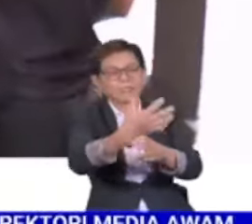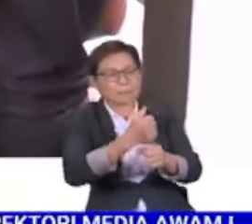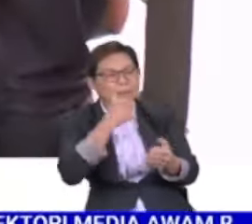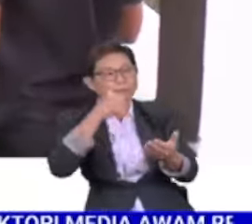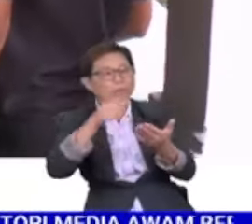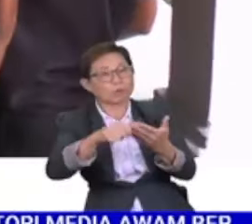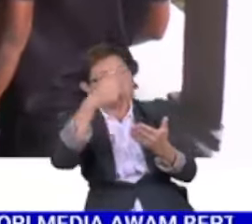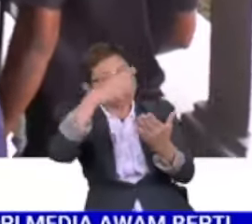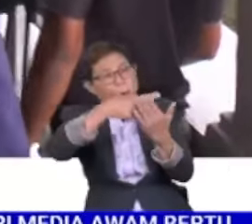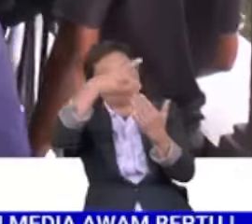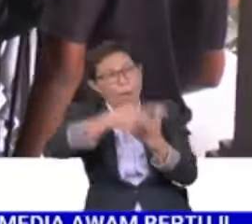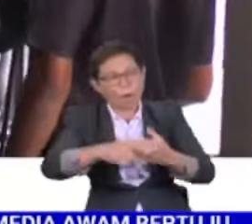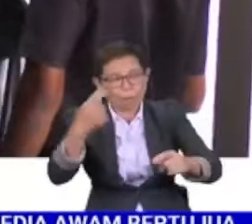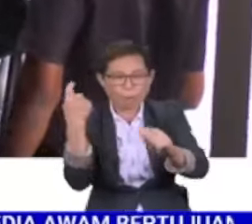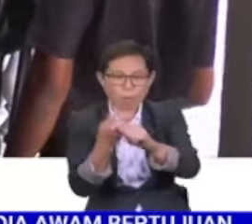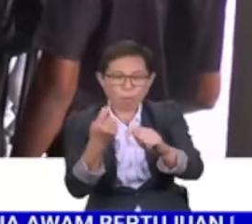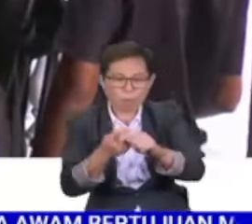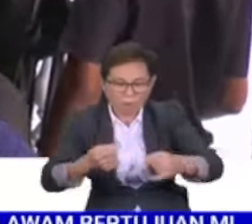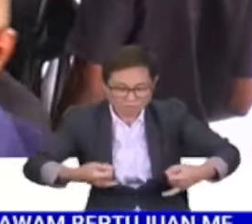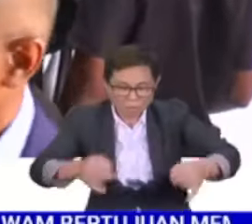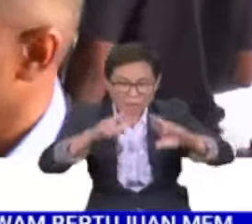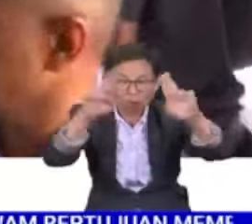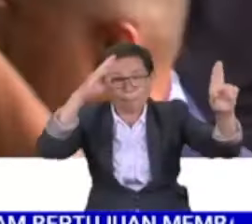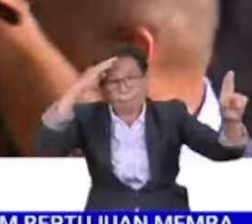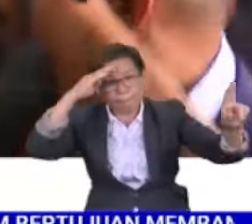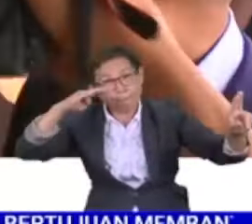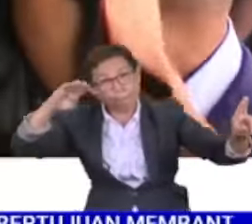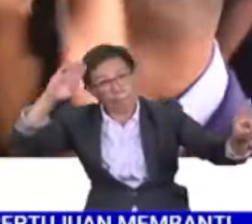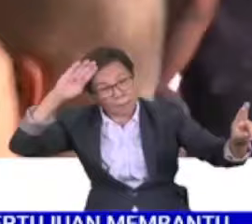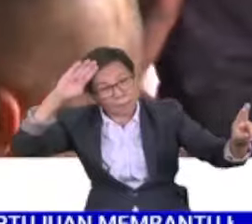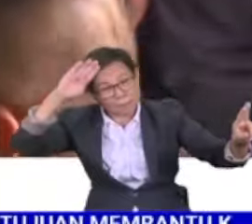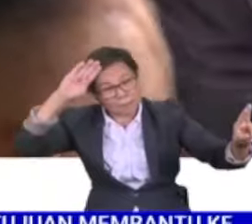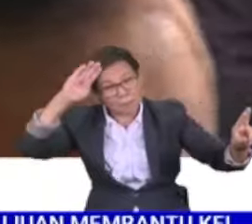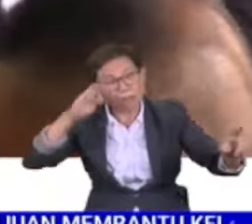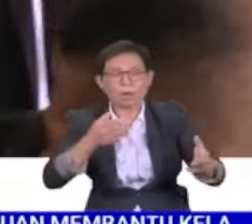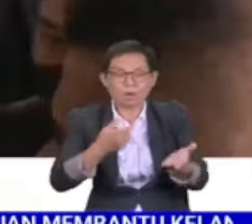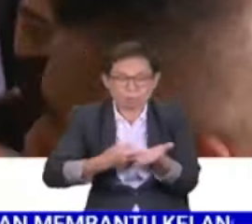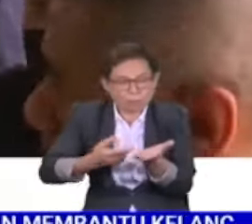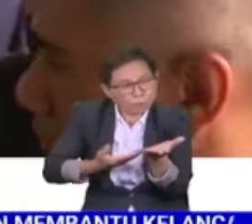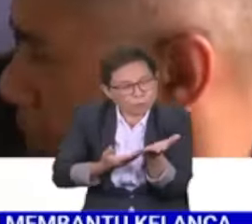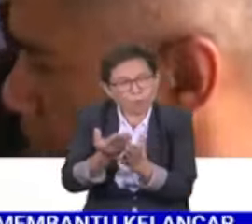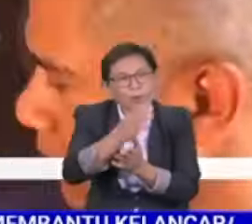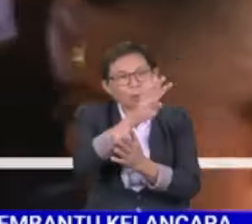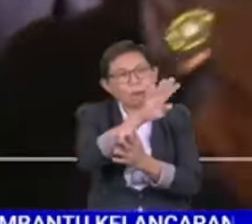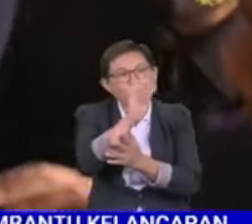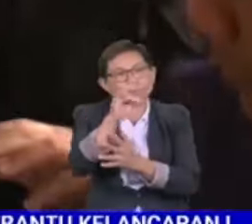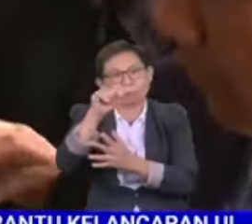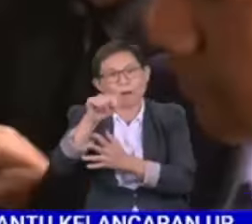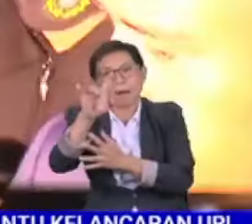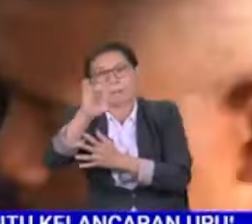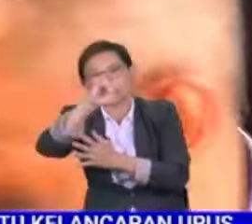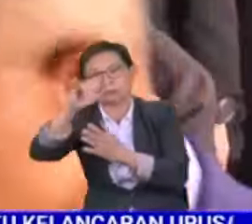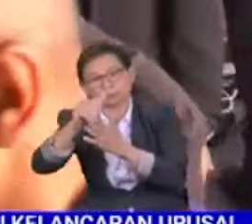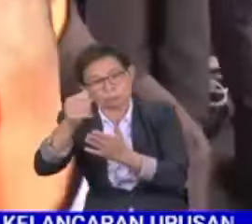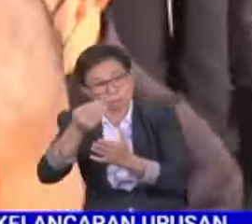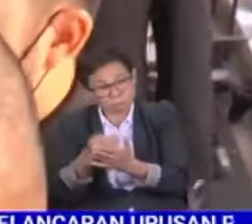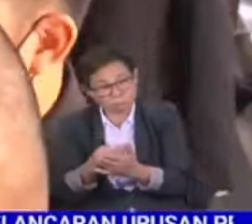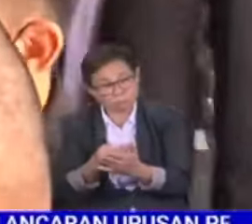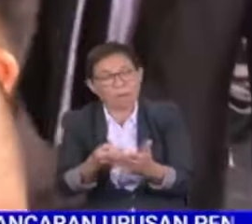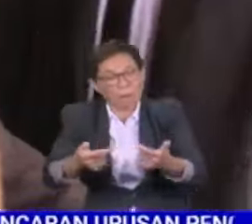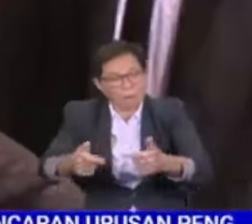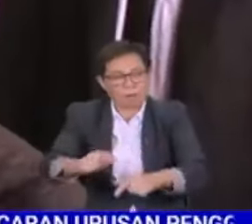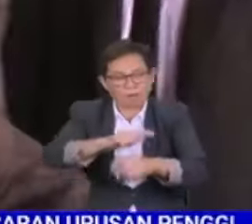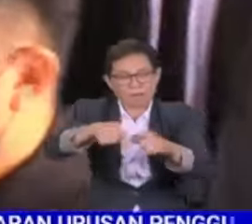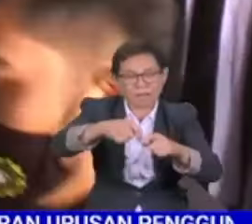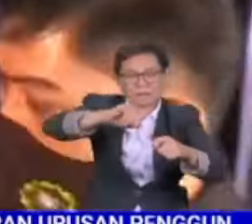surat bagi projek membina jalan di Perlis secara rundingan terus bernilai 47.8 juta ringgit. Dia